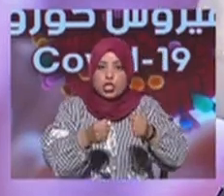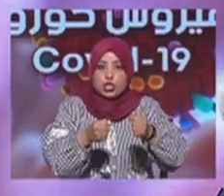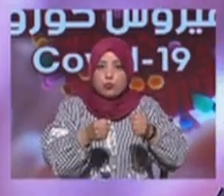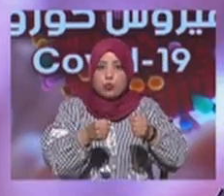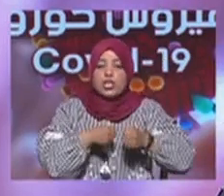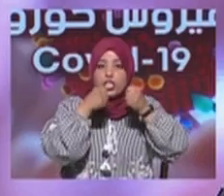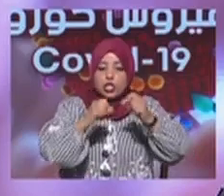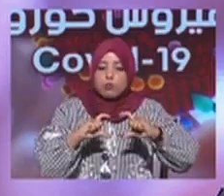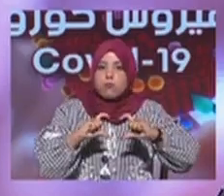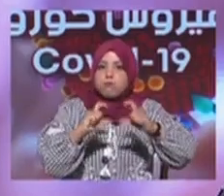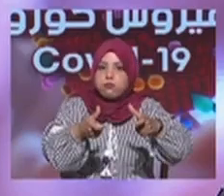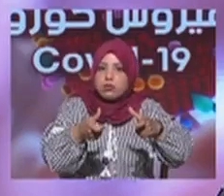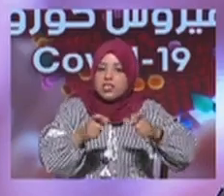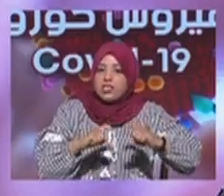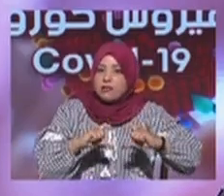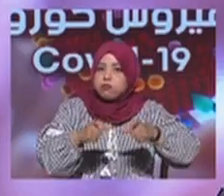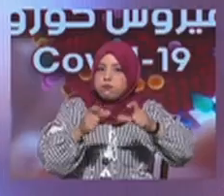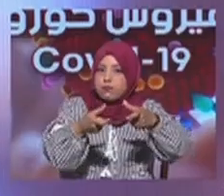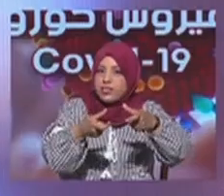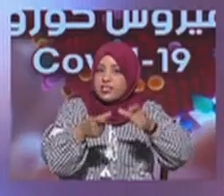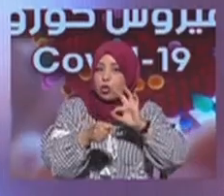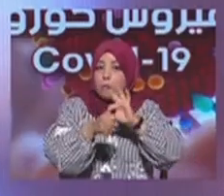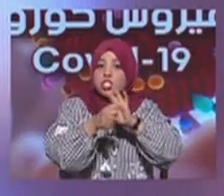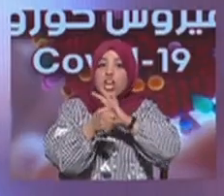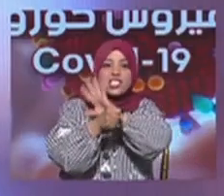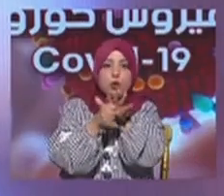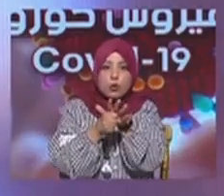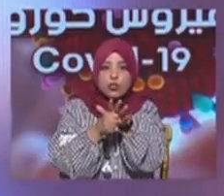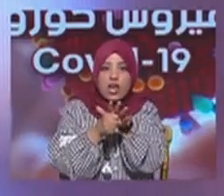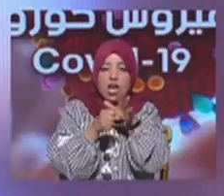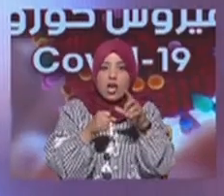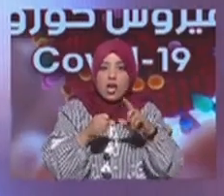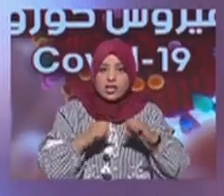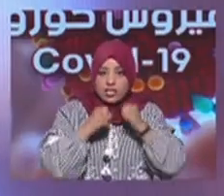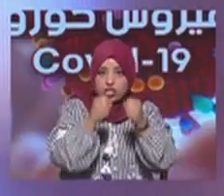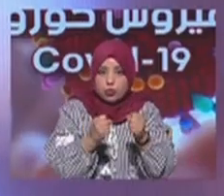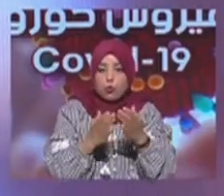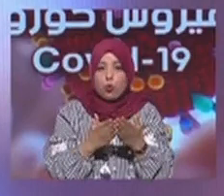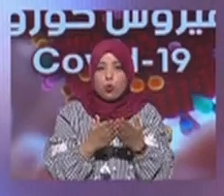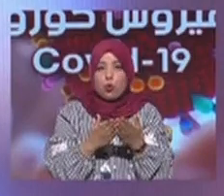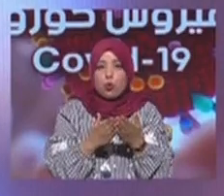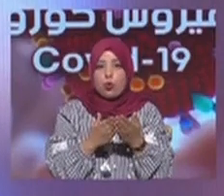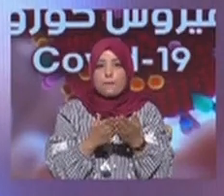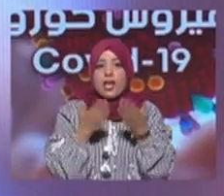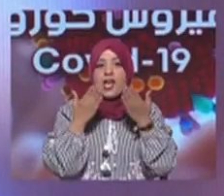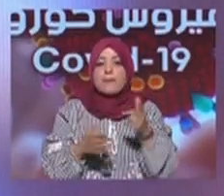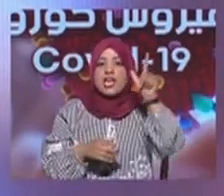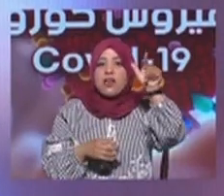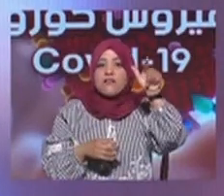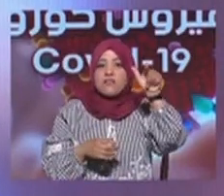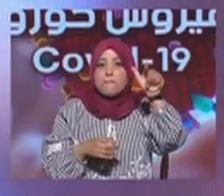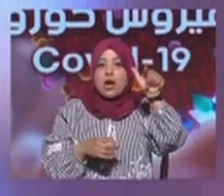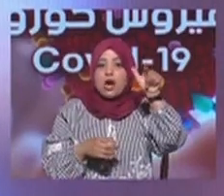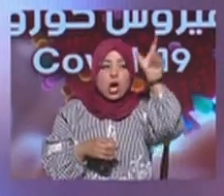يتعداوا من ناس اخرين حاملين للفيروس؟ والله سا ايتي ديكريغ سا سي رابورتي معناتها دون لا ليتيراتور اللي فما عباد بعد ما